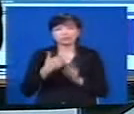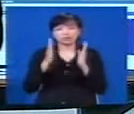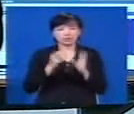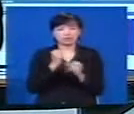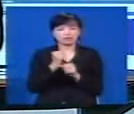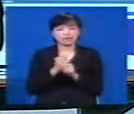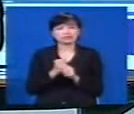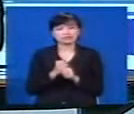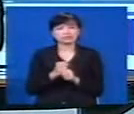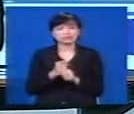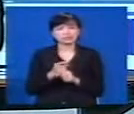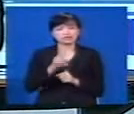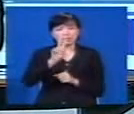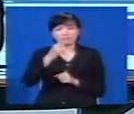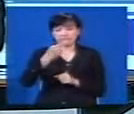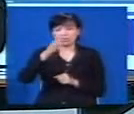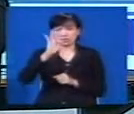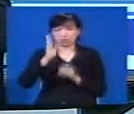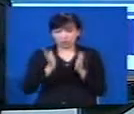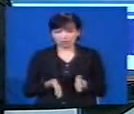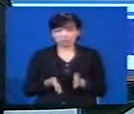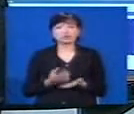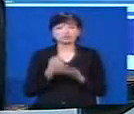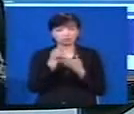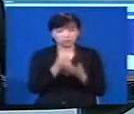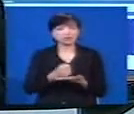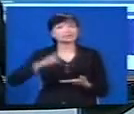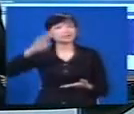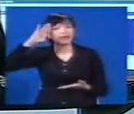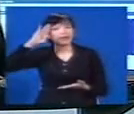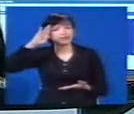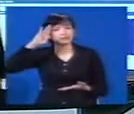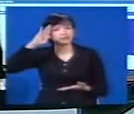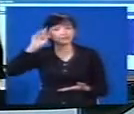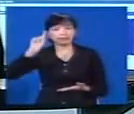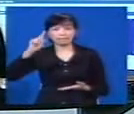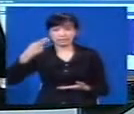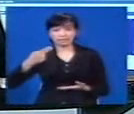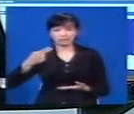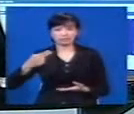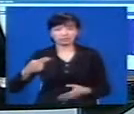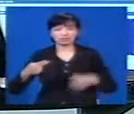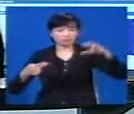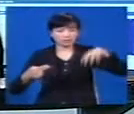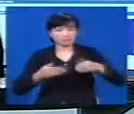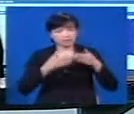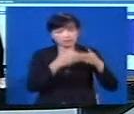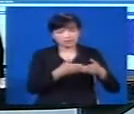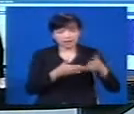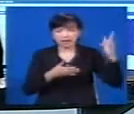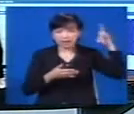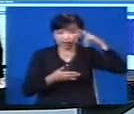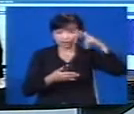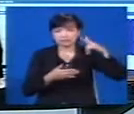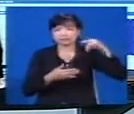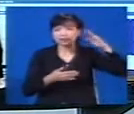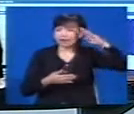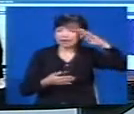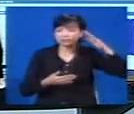พื้นที่ถึงประมาณ 20,000 กว่าคนครึ่งหนึ่งเป็นทหารครับตัวเฉพาะยิ่งทั้งกองทัพบกกองทัพเรือกองทัพอากาศนะครับกองบัญช